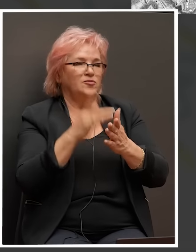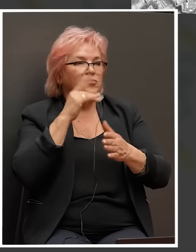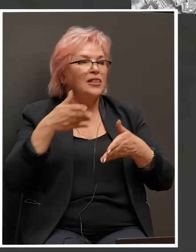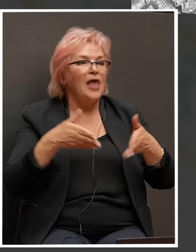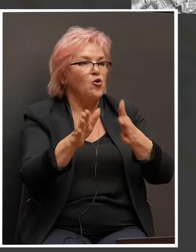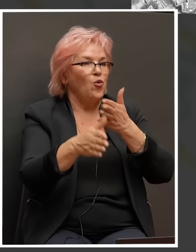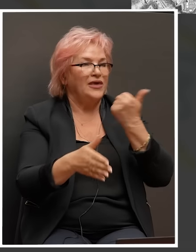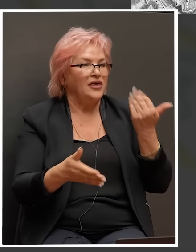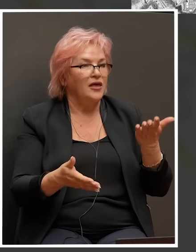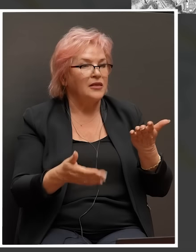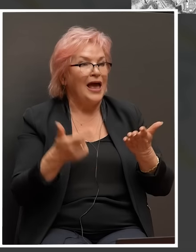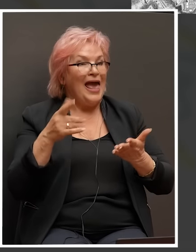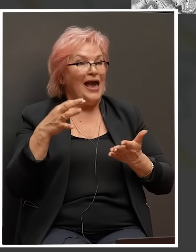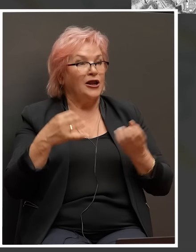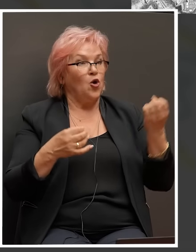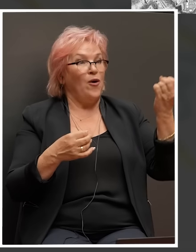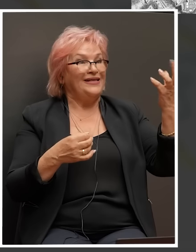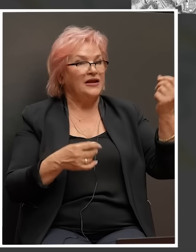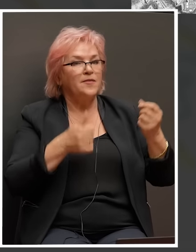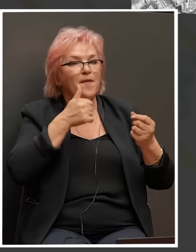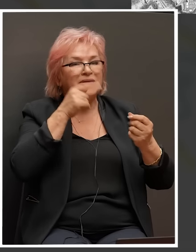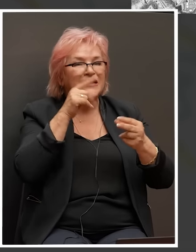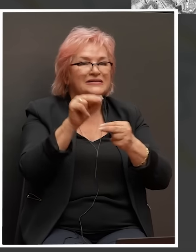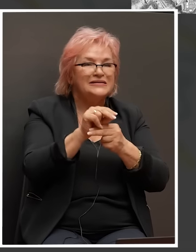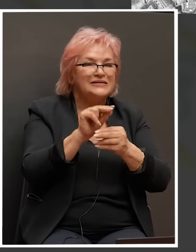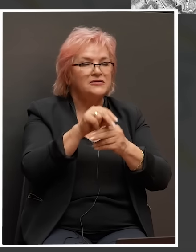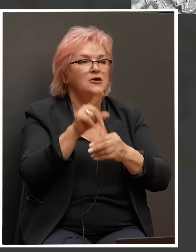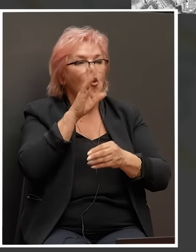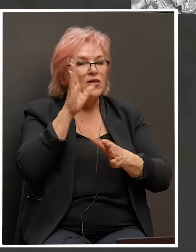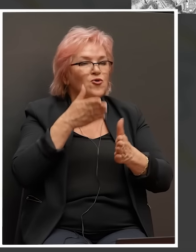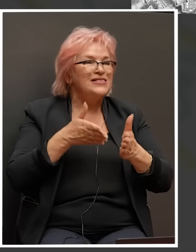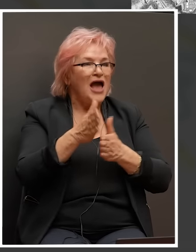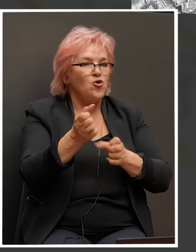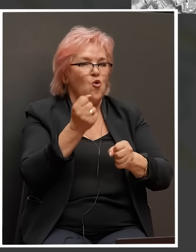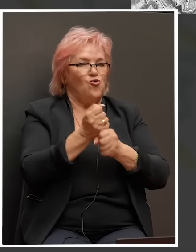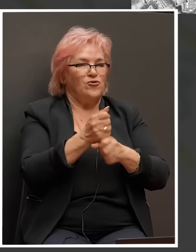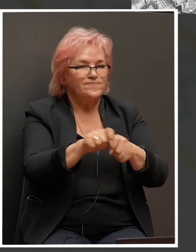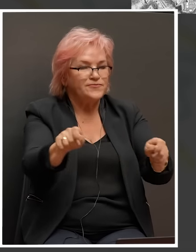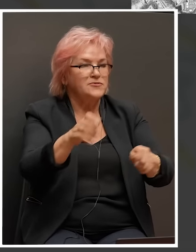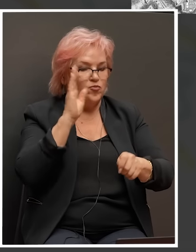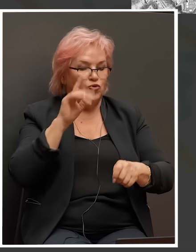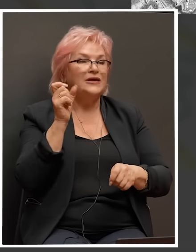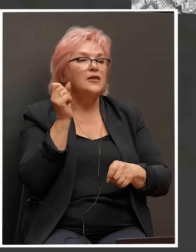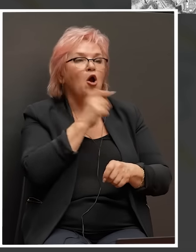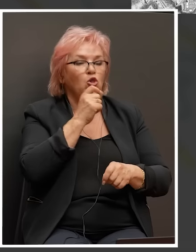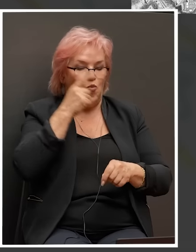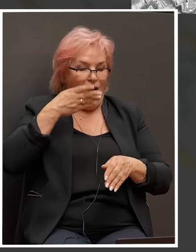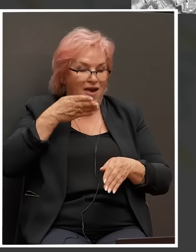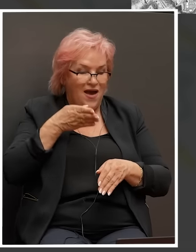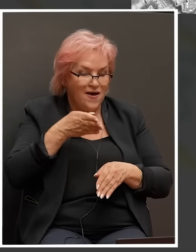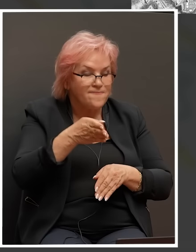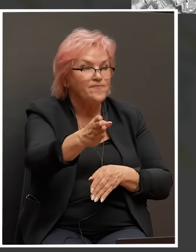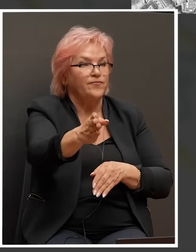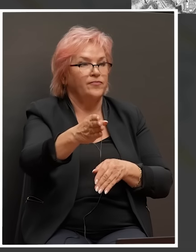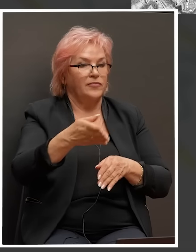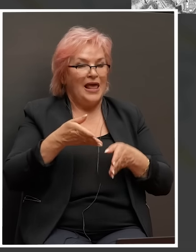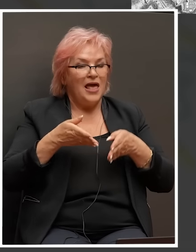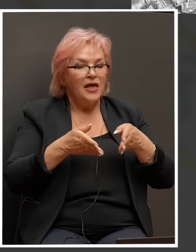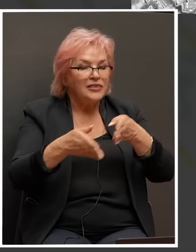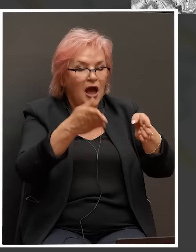нет. Григорий XIII попытался это исправить. Он пробьет дорогу, она обозначена голубым на этой схеме. Он пробьет дорогу